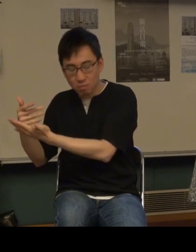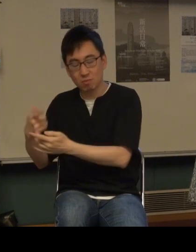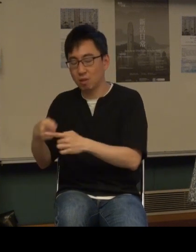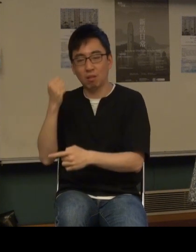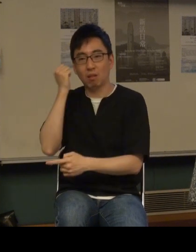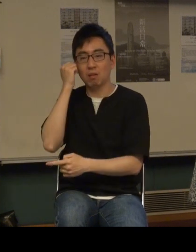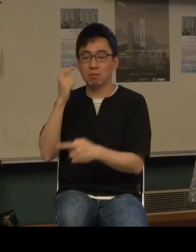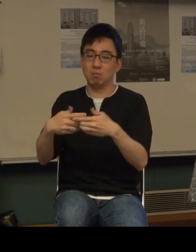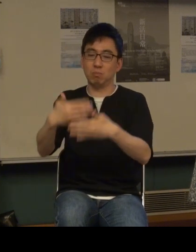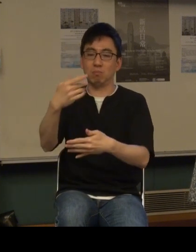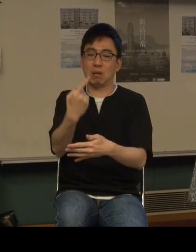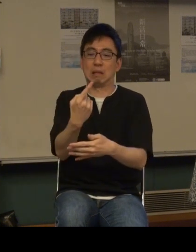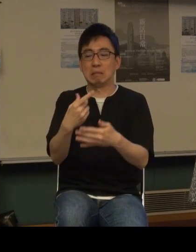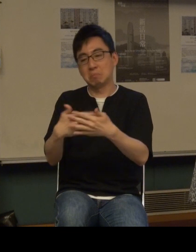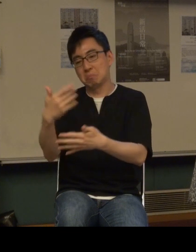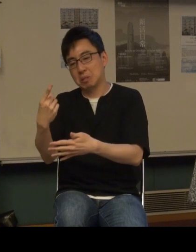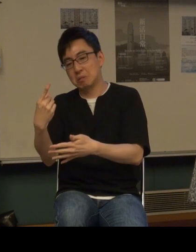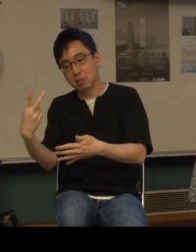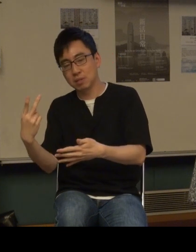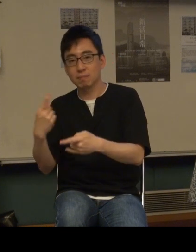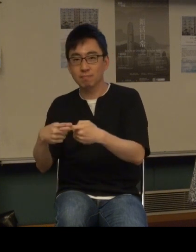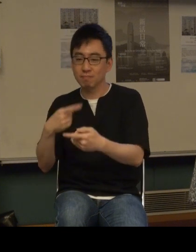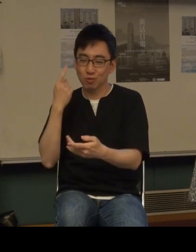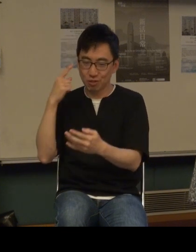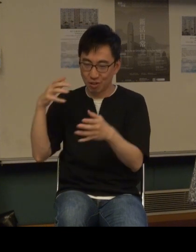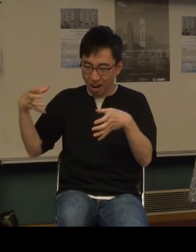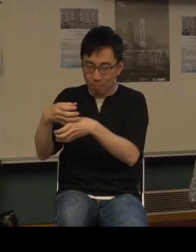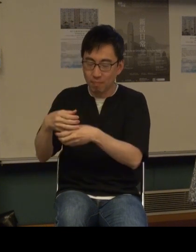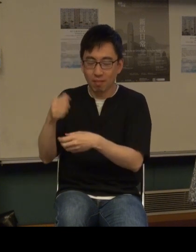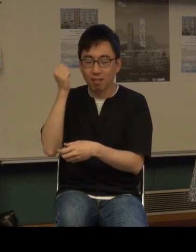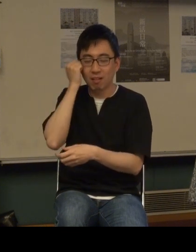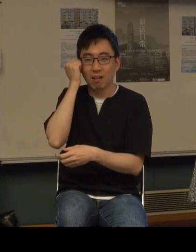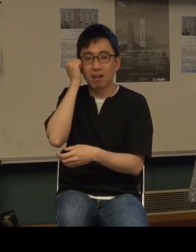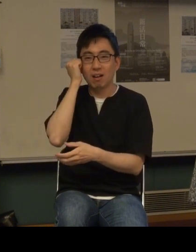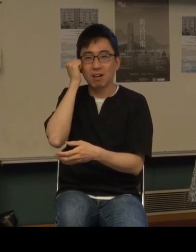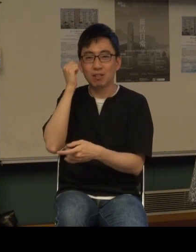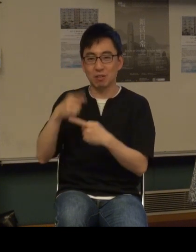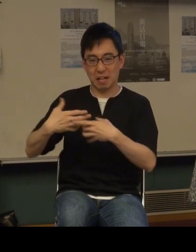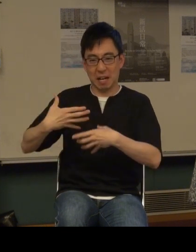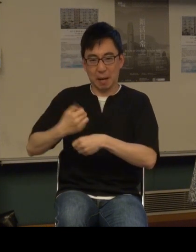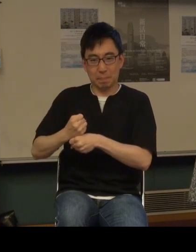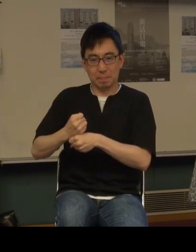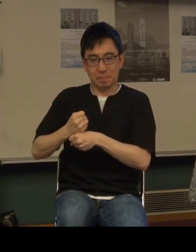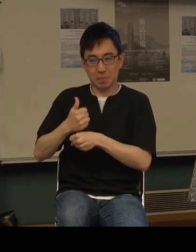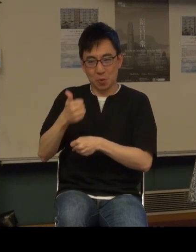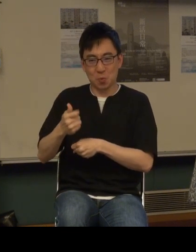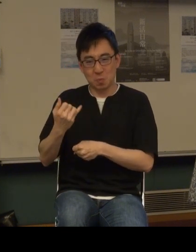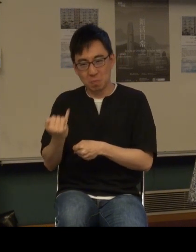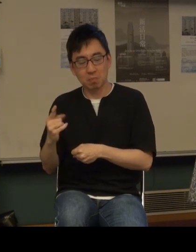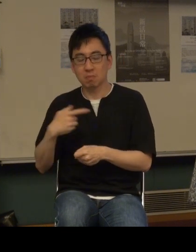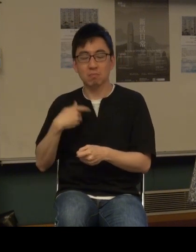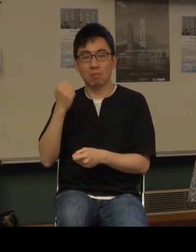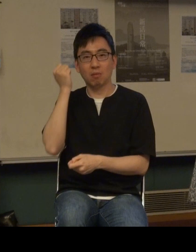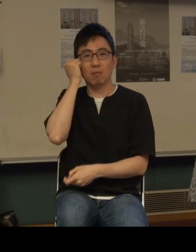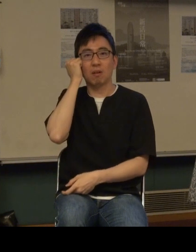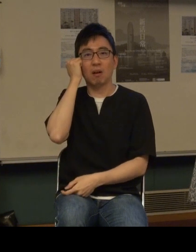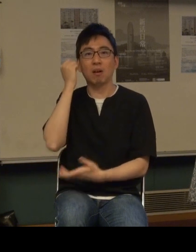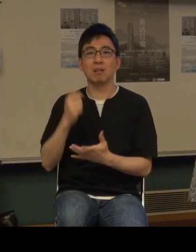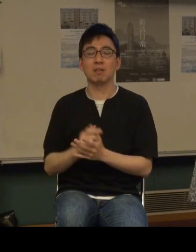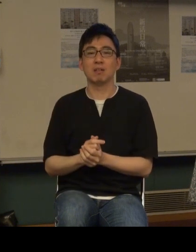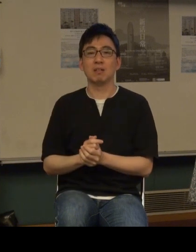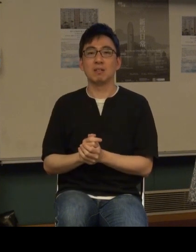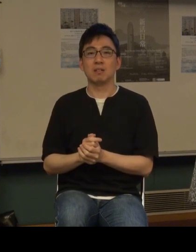少數的作品，每一個人有少數的作品，我們很難去總結到一些東西出來。所以呢，基於